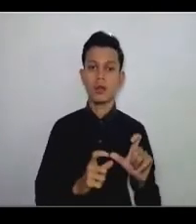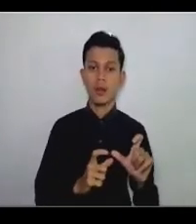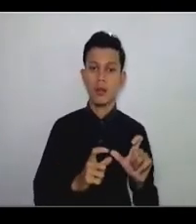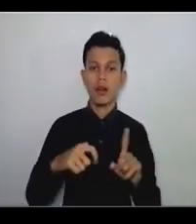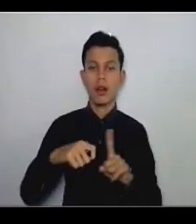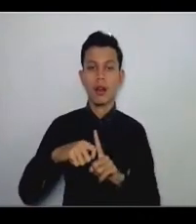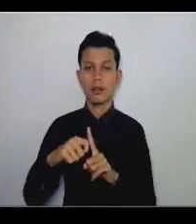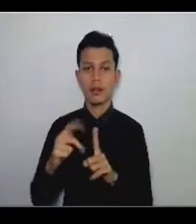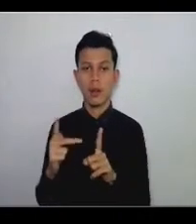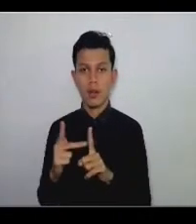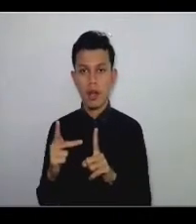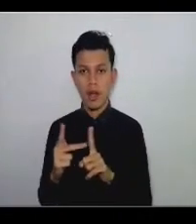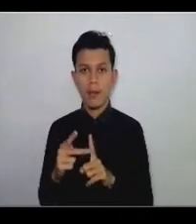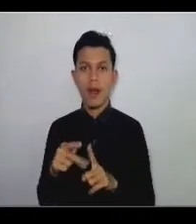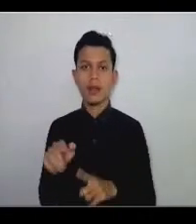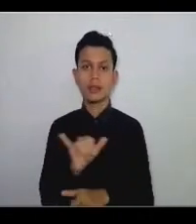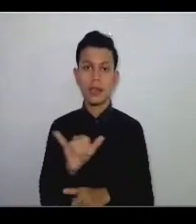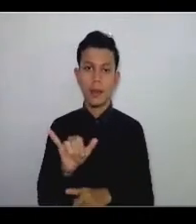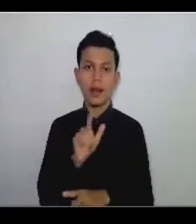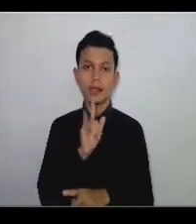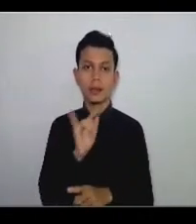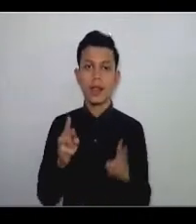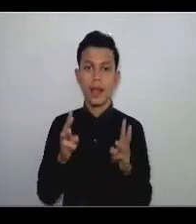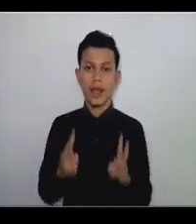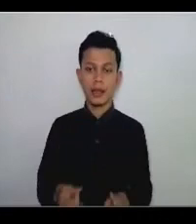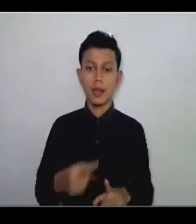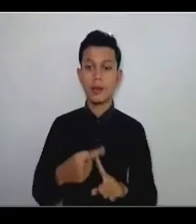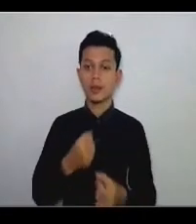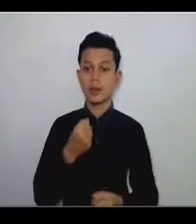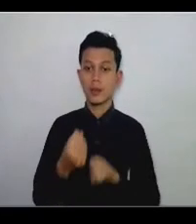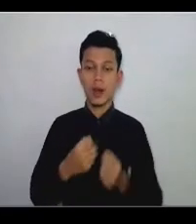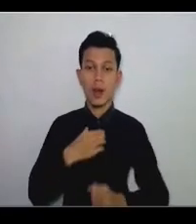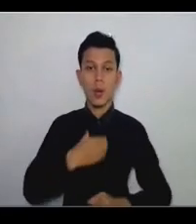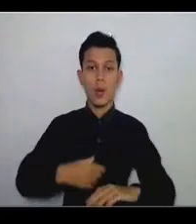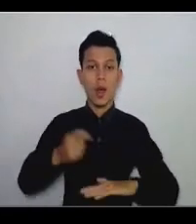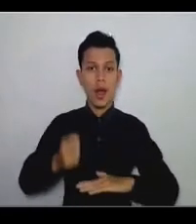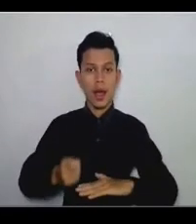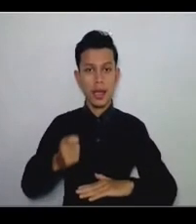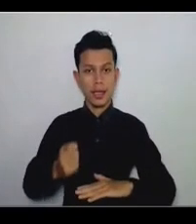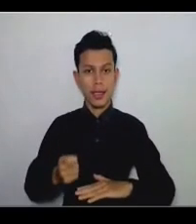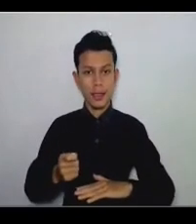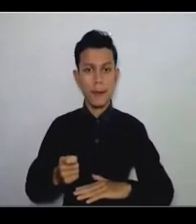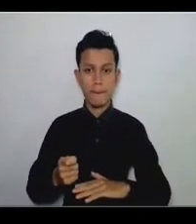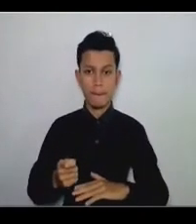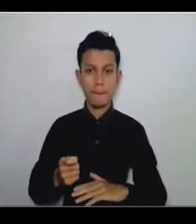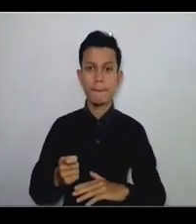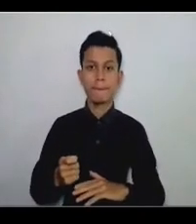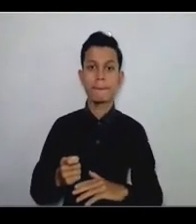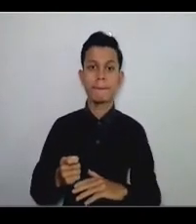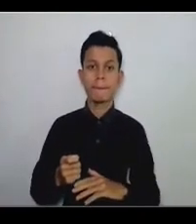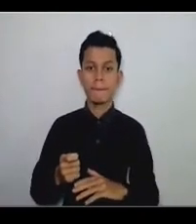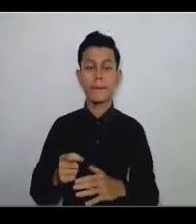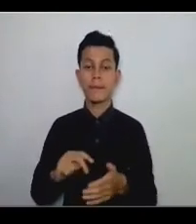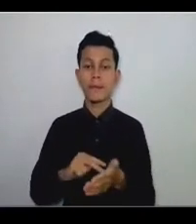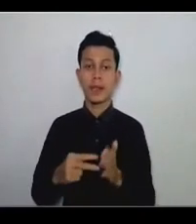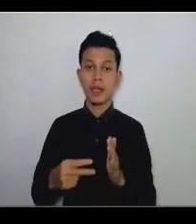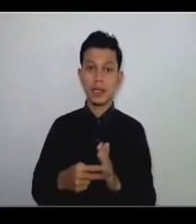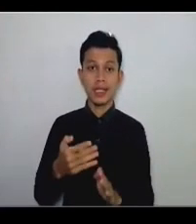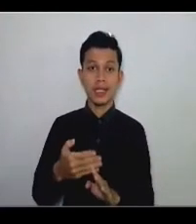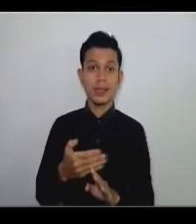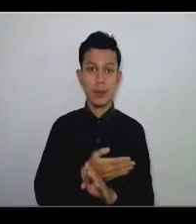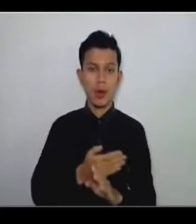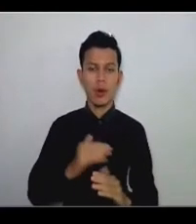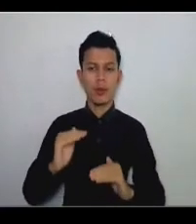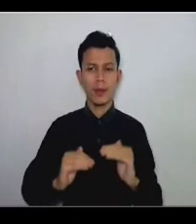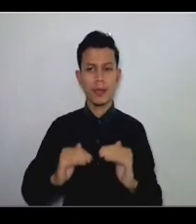sebagai Bagaimana halnya dengan kode etik dan perilaku Hakim pada umumnya yang berlaku secara universal maka sebelum mempertimbangkan